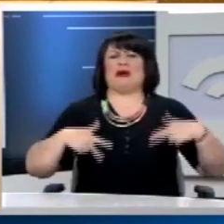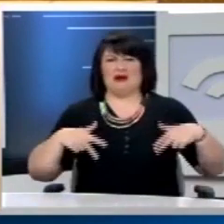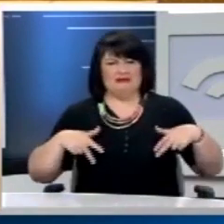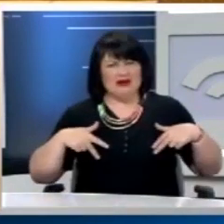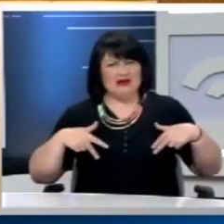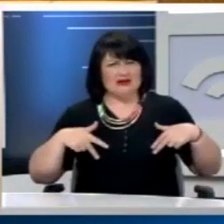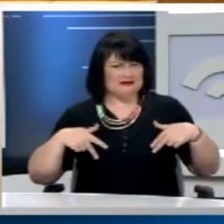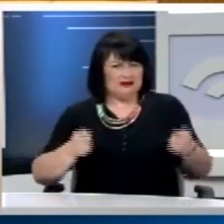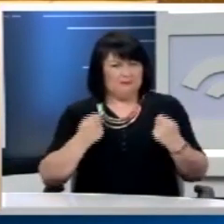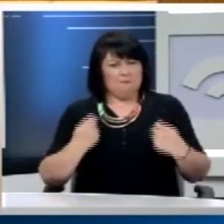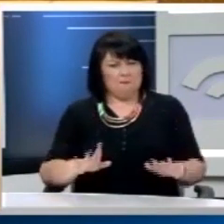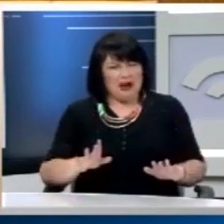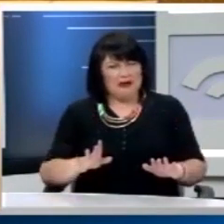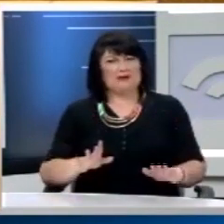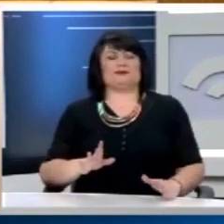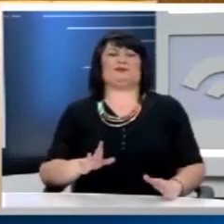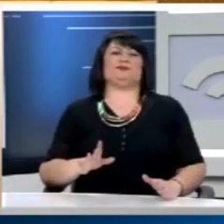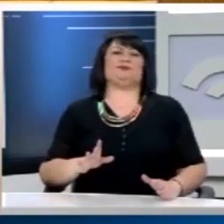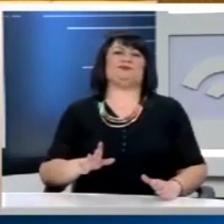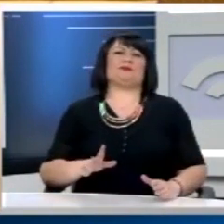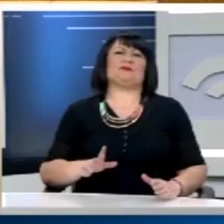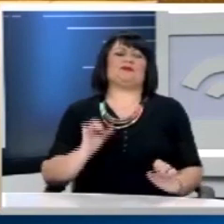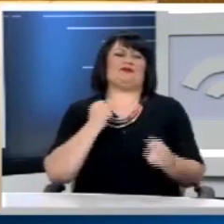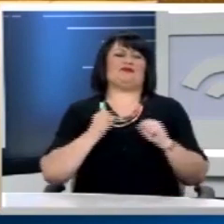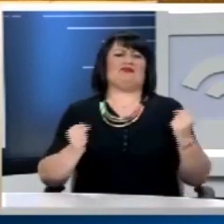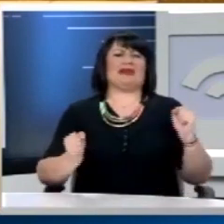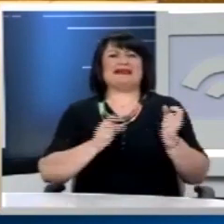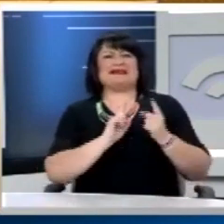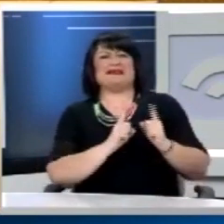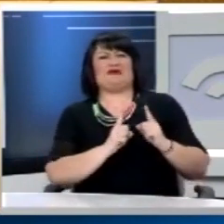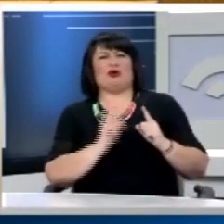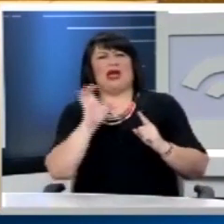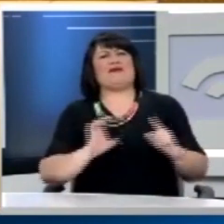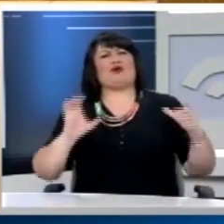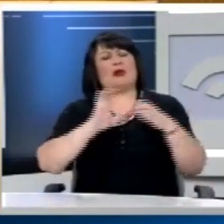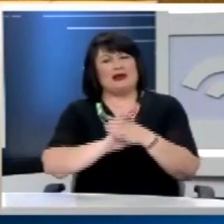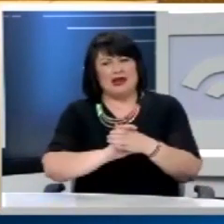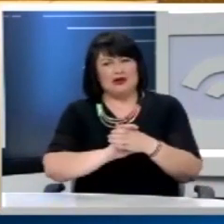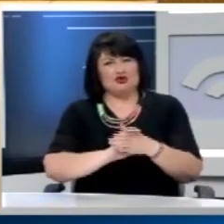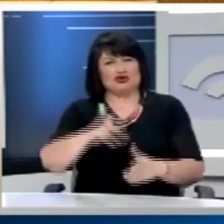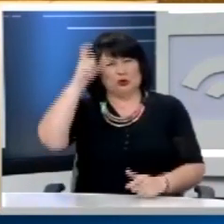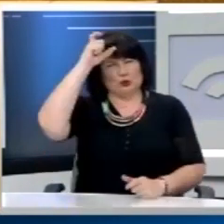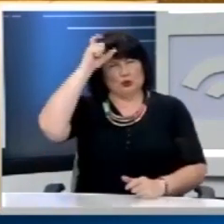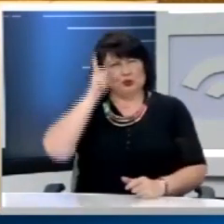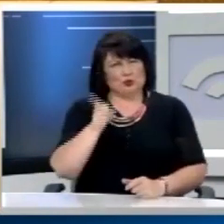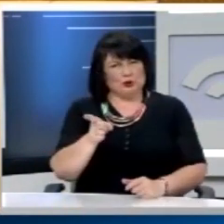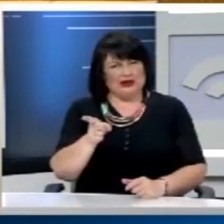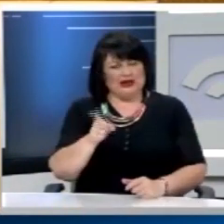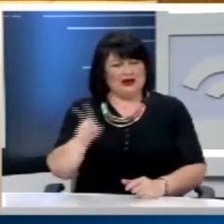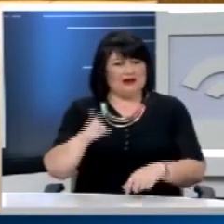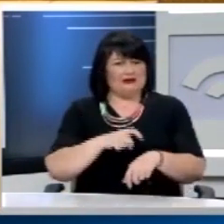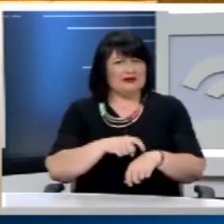κυβέρνηση υλοποίησε στο πλαίσιο της αντιδραστικής συμφωνίας Ευρωπαϊκής Ένωσης Τουρκίας, και η